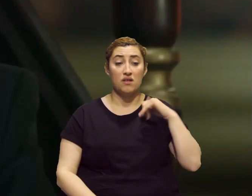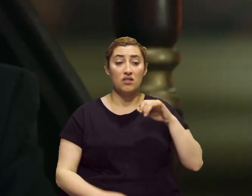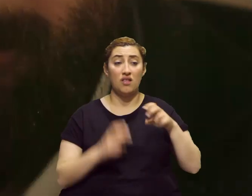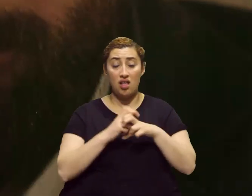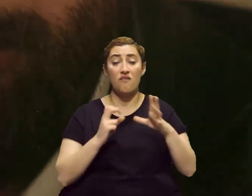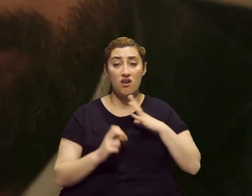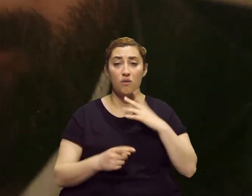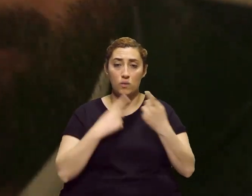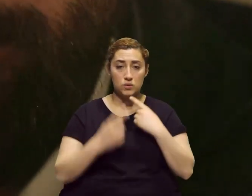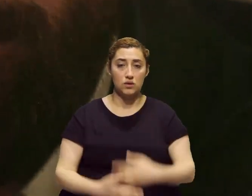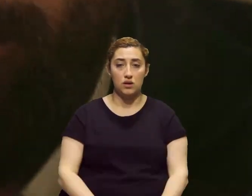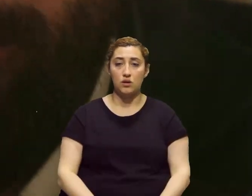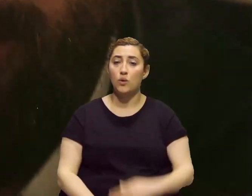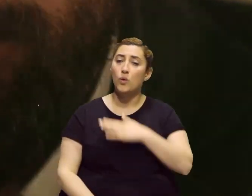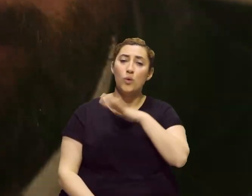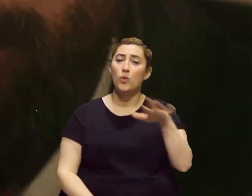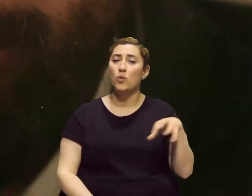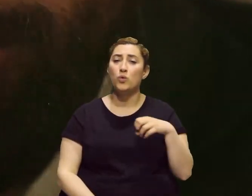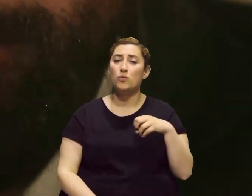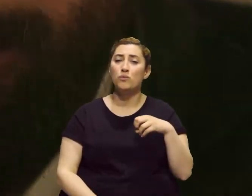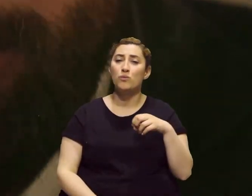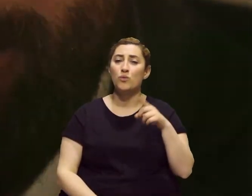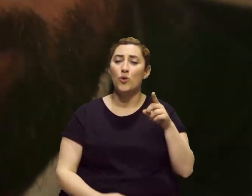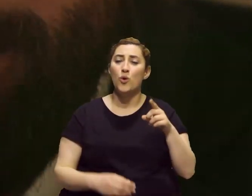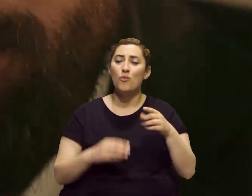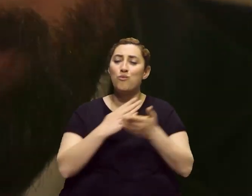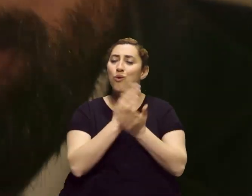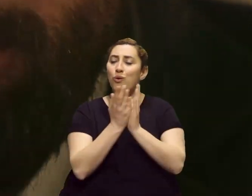tehlikedeyiz. Teşkilatın toplantı odası. Bütün organları zarar görmüş.